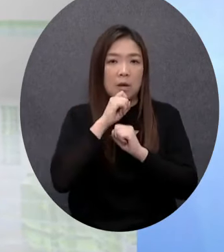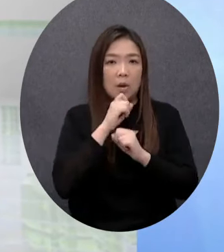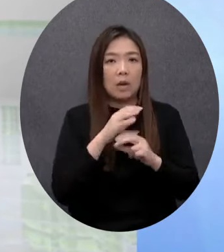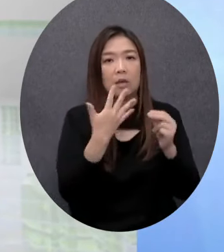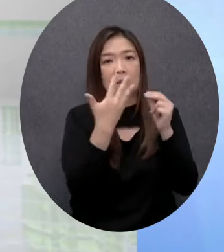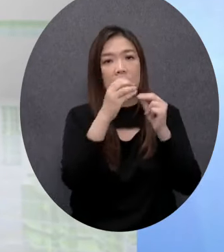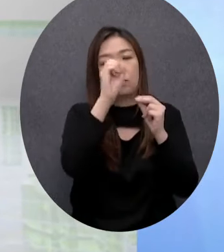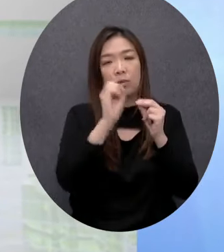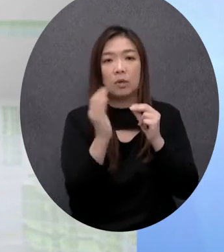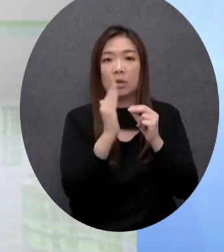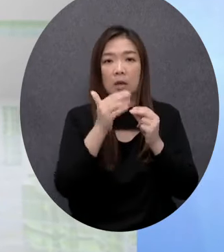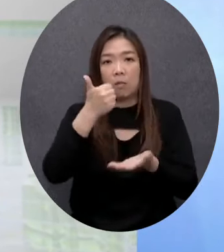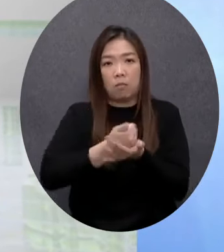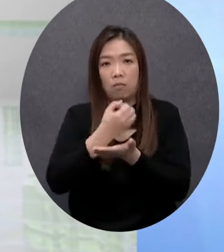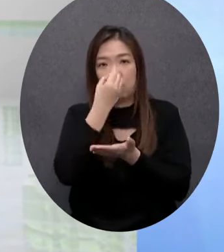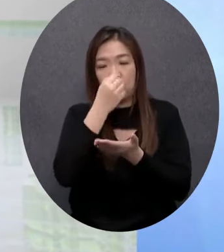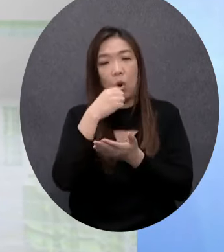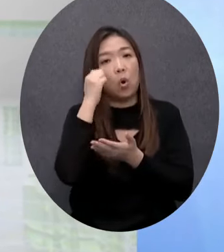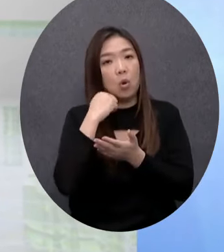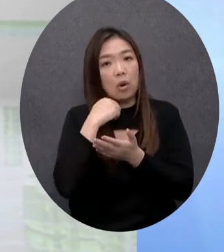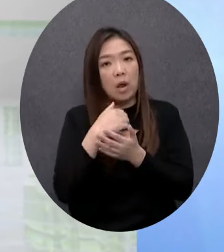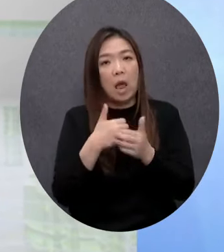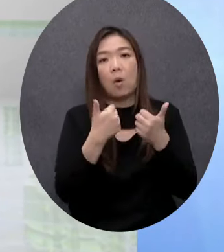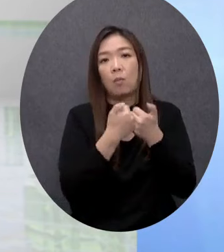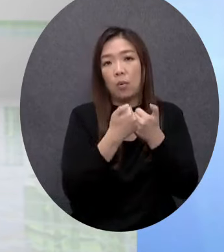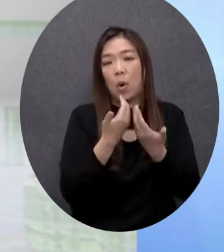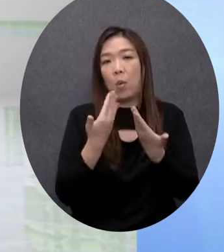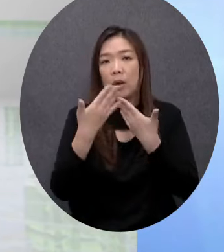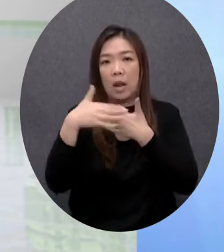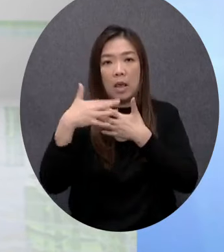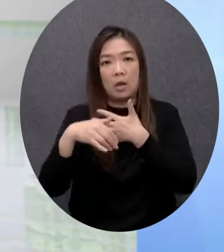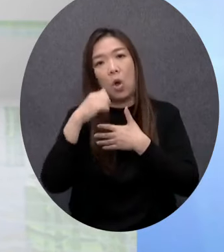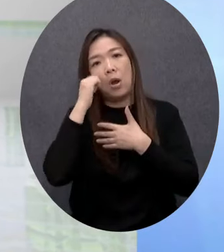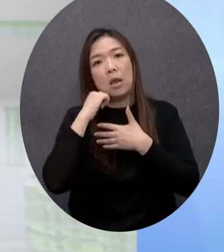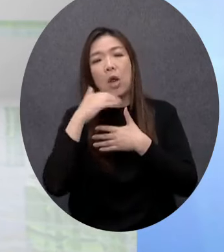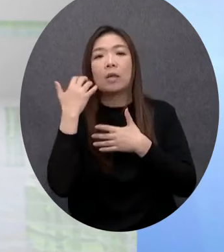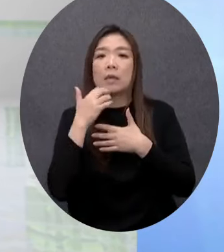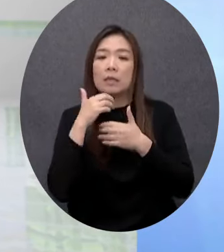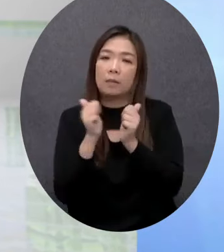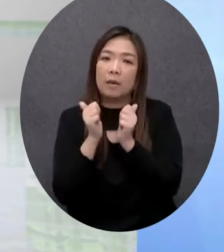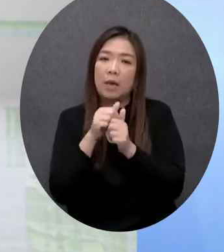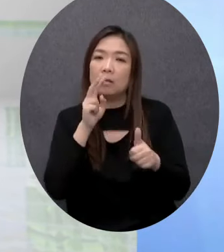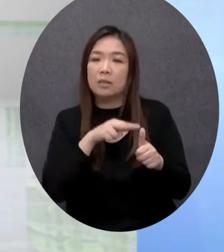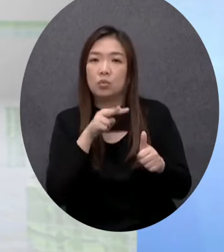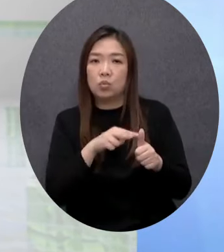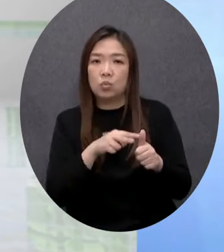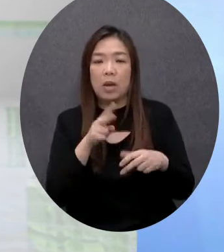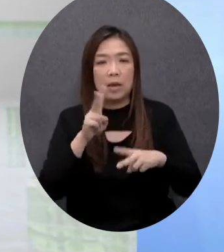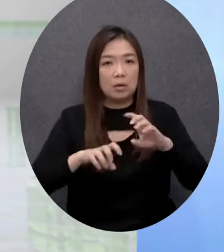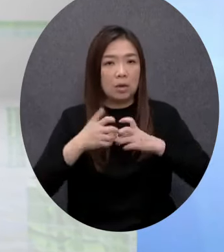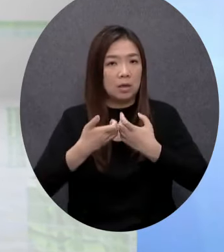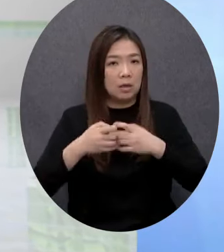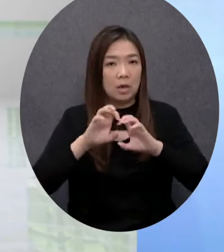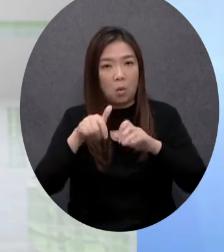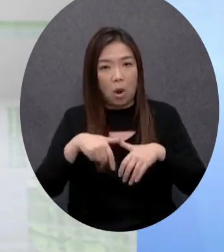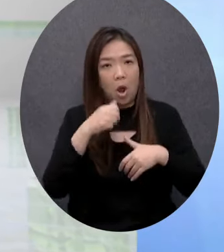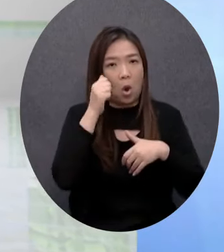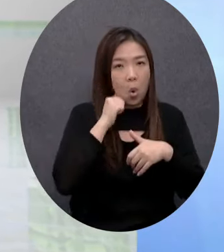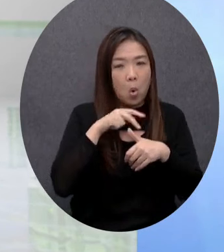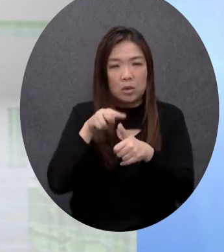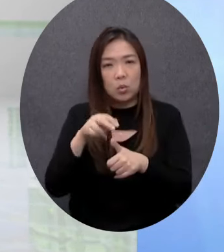70%的留港長者由伴侶或者其他年長親友照顧。調查機構認為以老護老